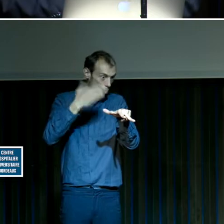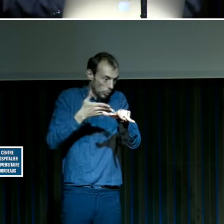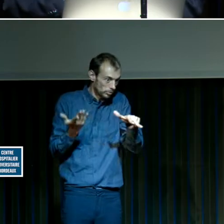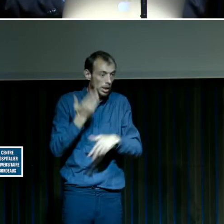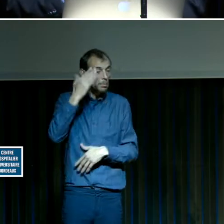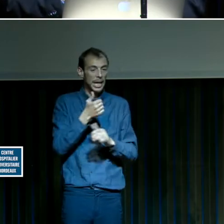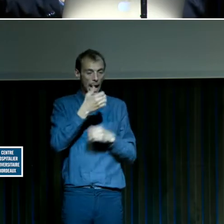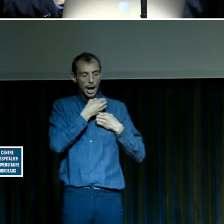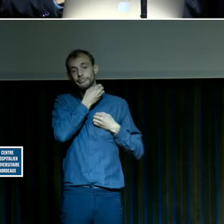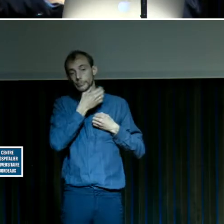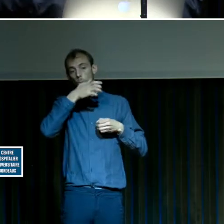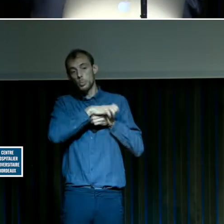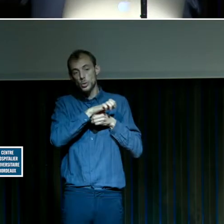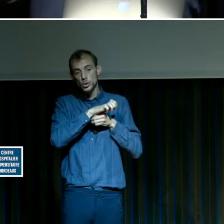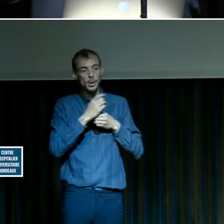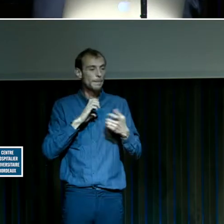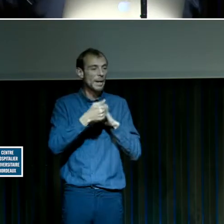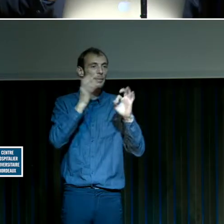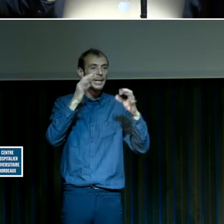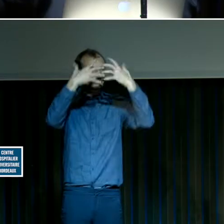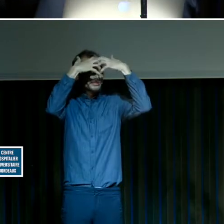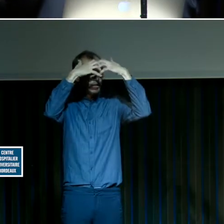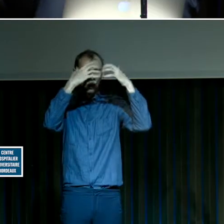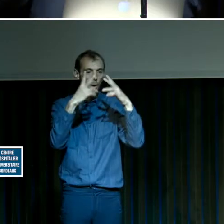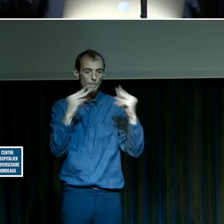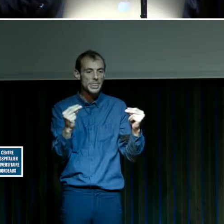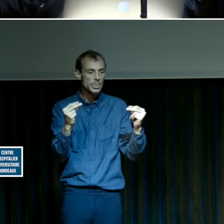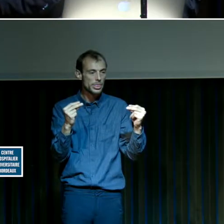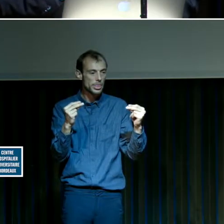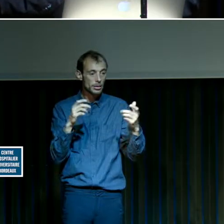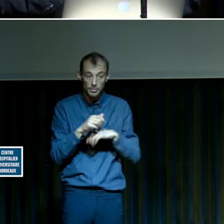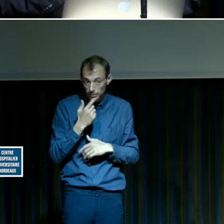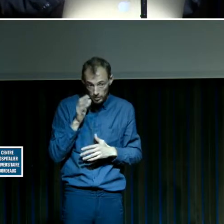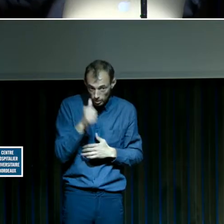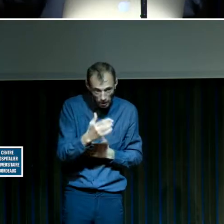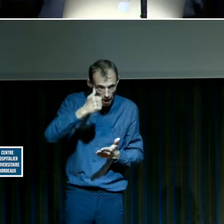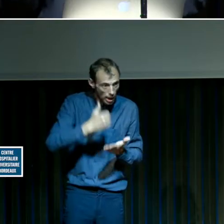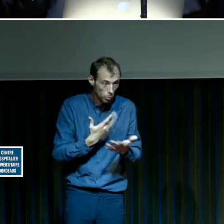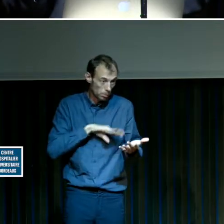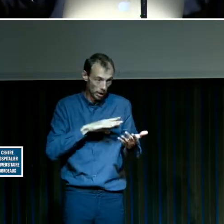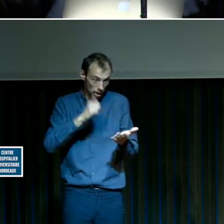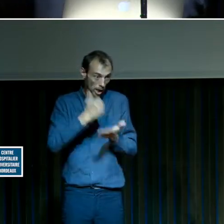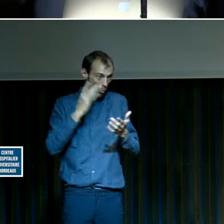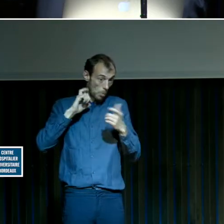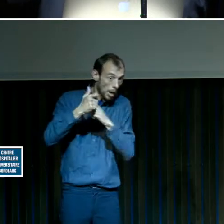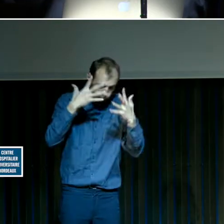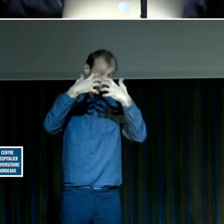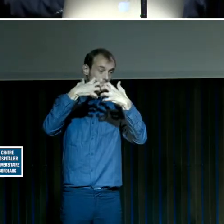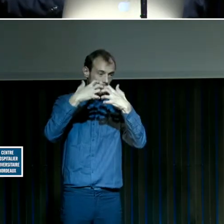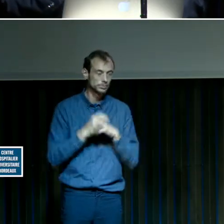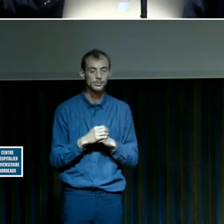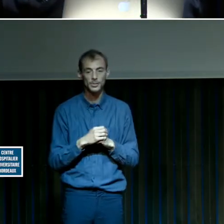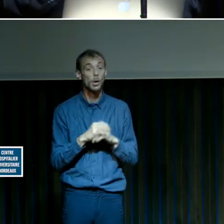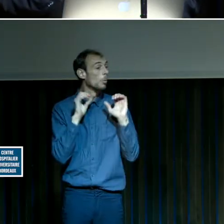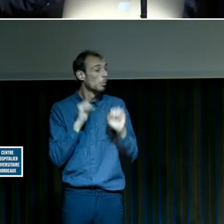tomber en panne. Et c'est pour ça que les symptômes viennent brutalement. Ça vient tout d'un coup. Donc l'artère, elle peut se boucher soit parce qu'il y